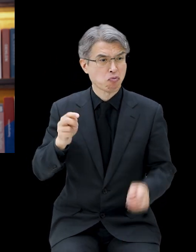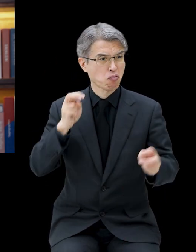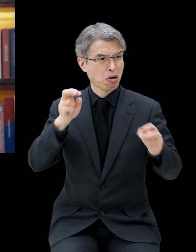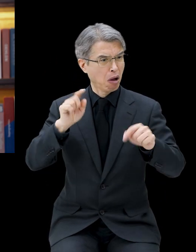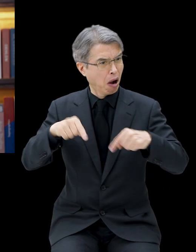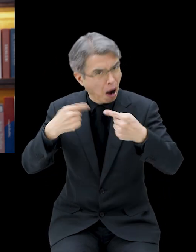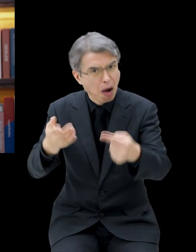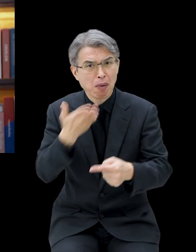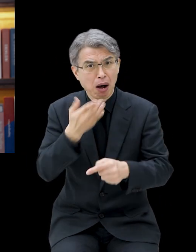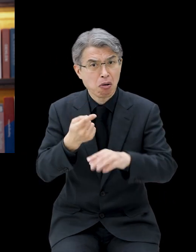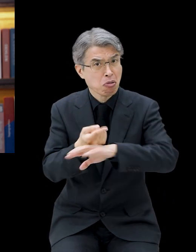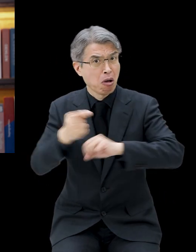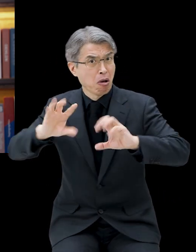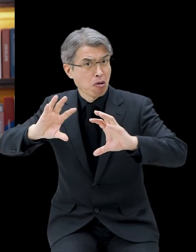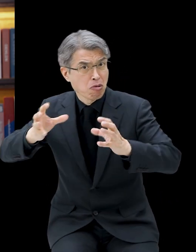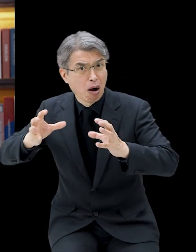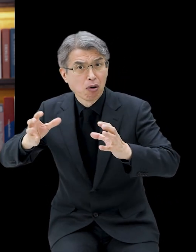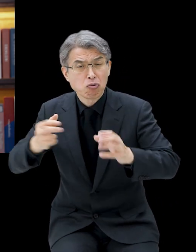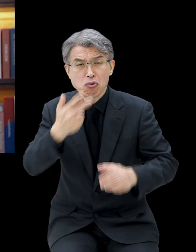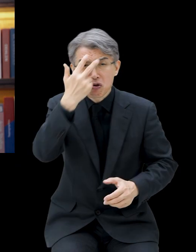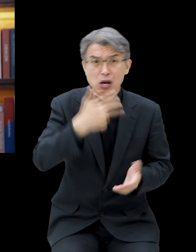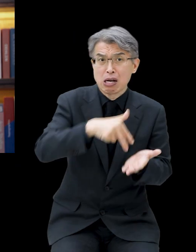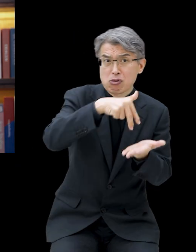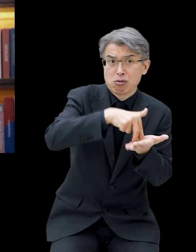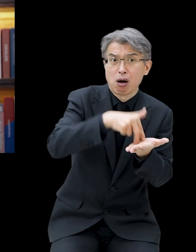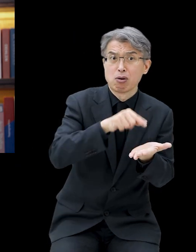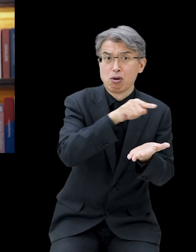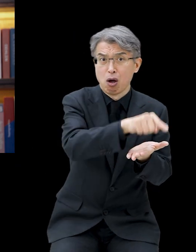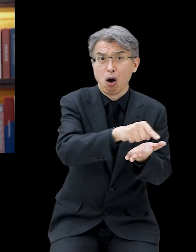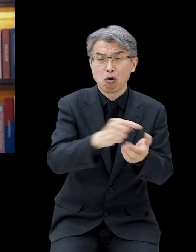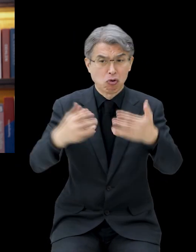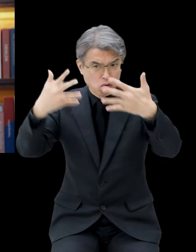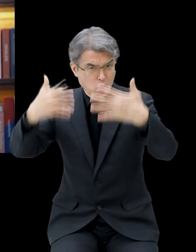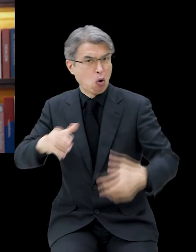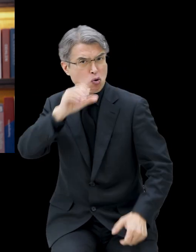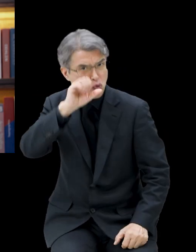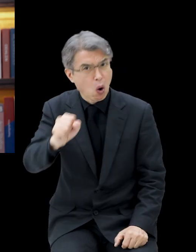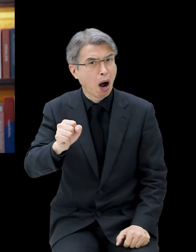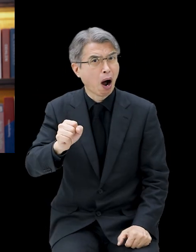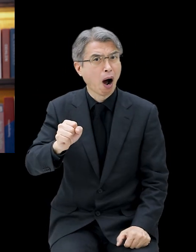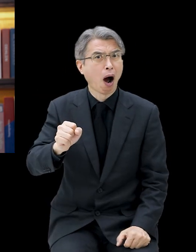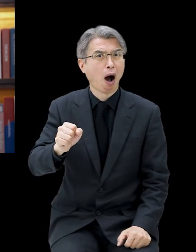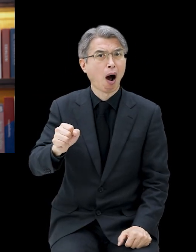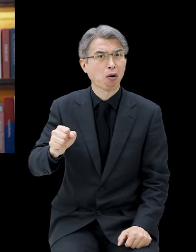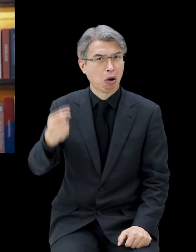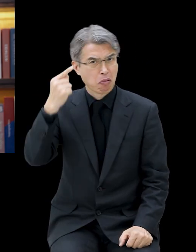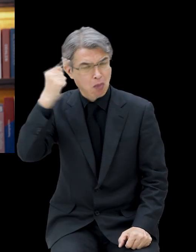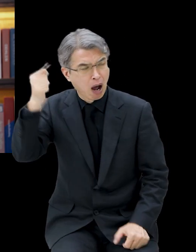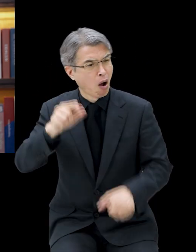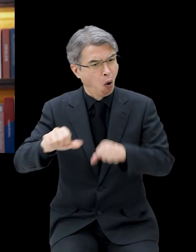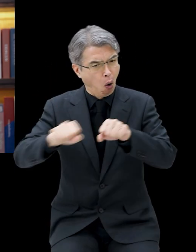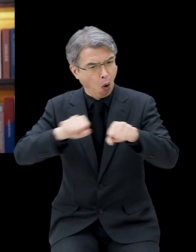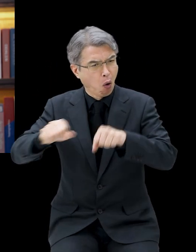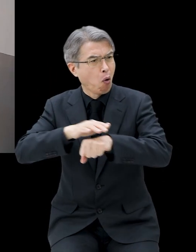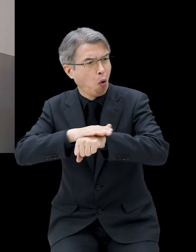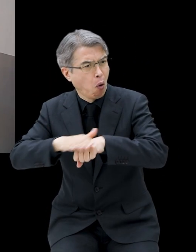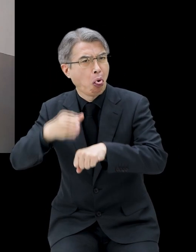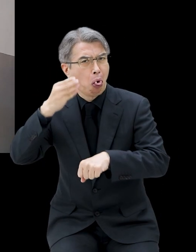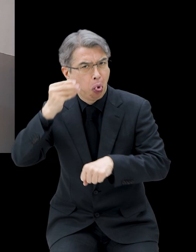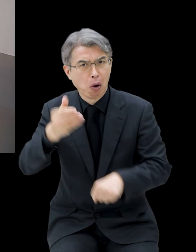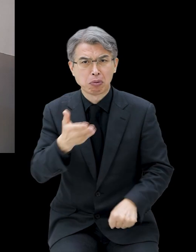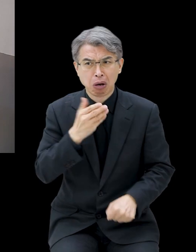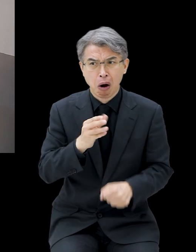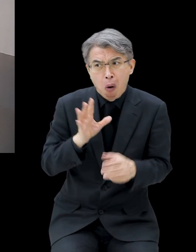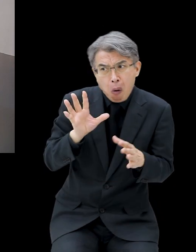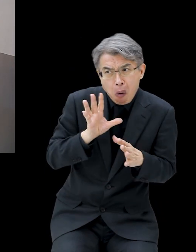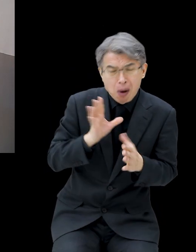있고요. 외국에서도 시각장애인 분들이 좋은 조건으로 여러 회사에서 개발자로 활동을 하고 있습니다.